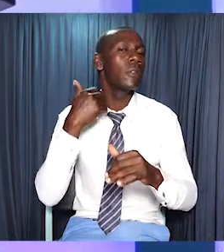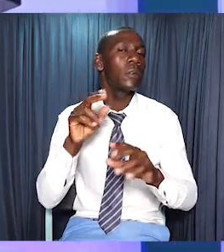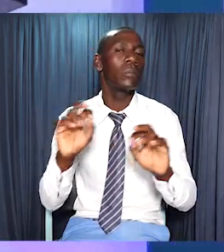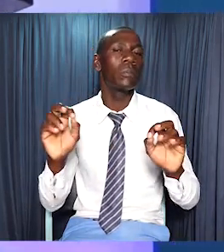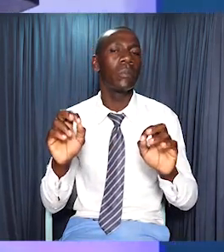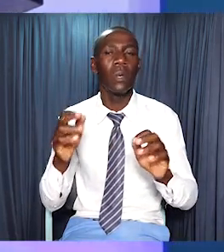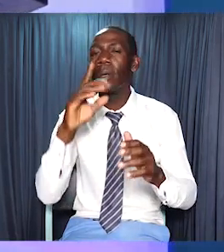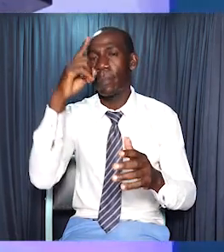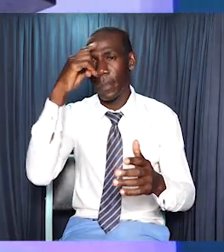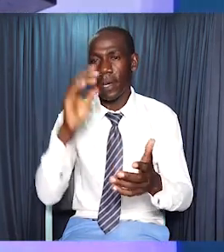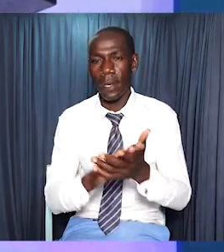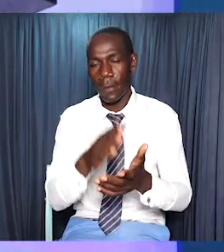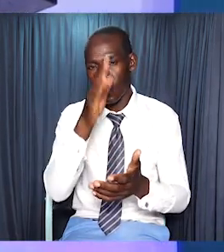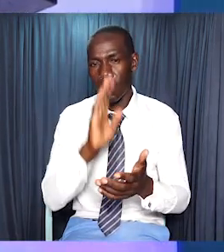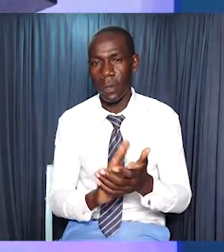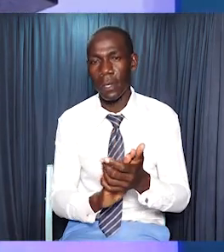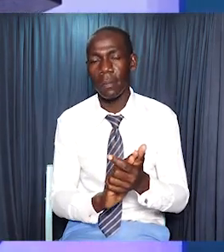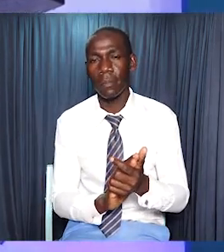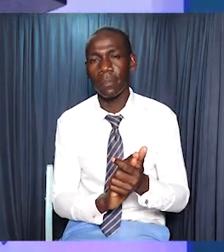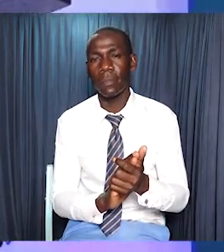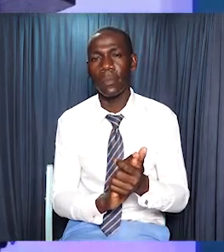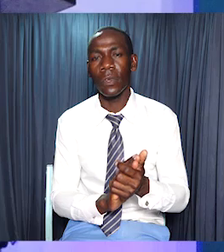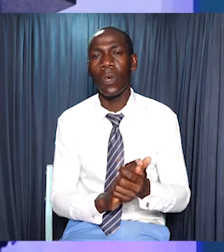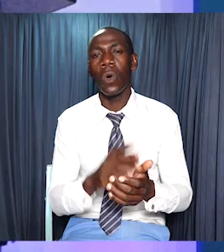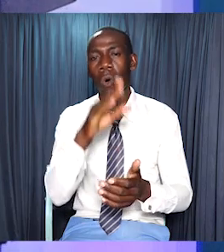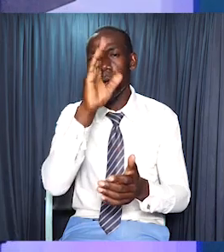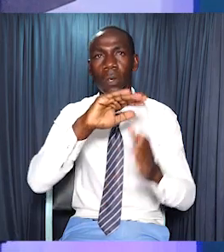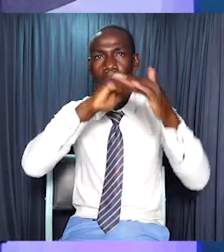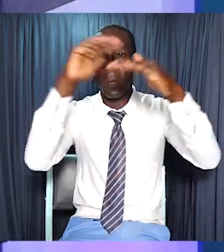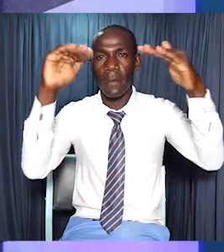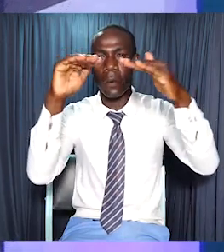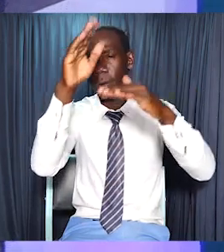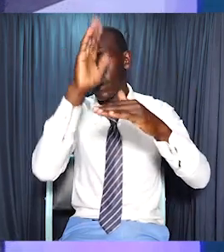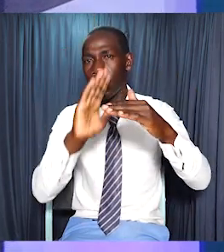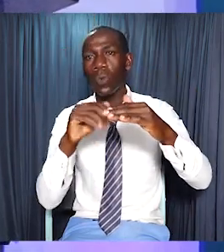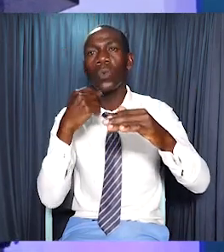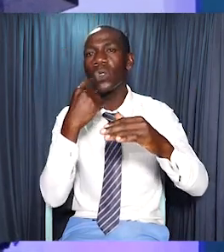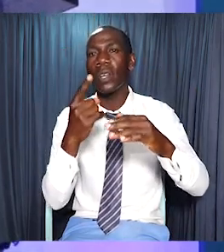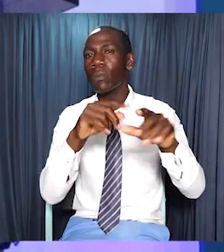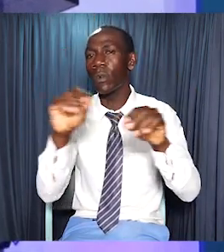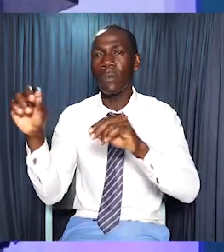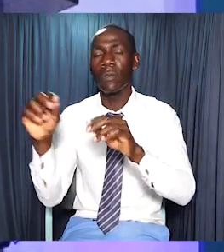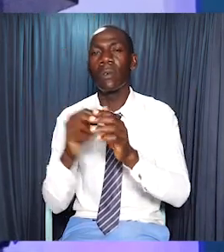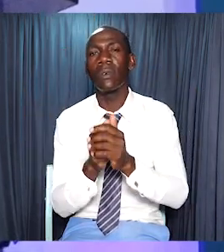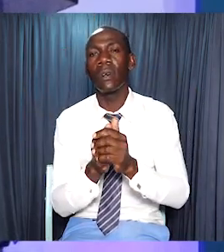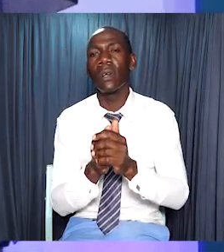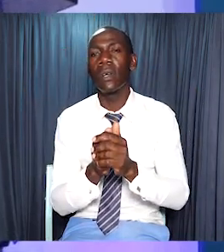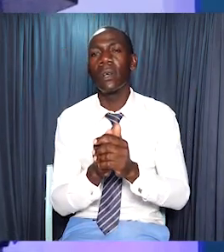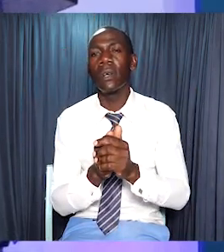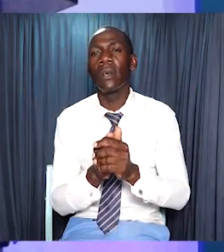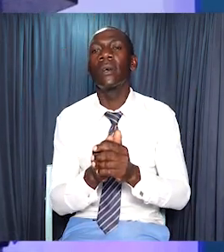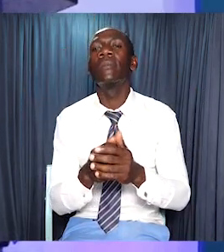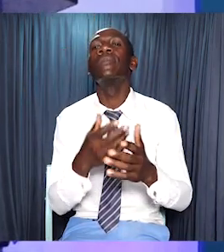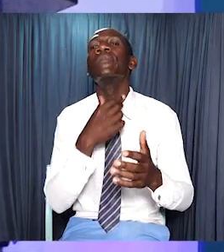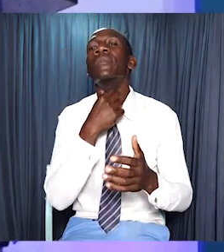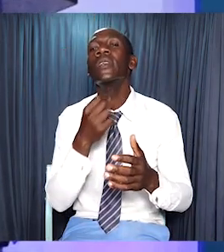despaired. Akaamini Mungu wetu. He believed in our God. Mungu aliye juu. God above. Aliyeniambia toka. Who told me to leave? Ahadi yake